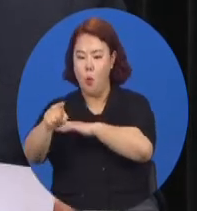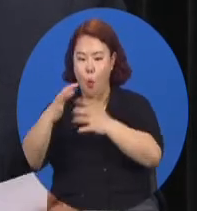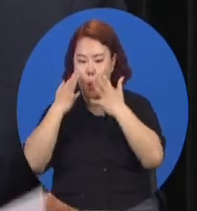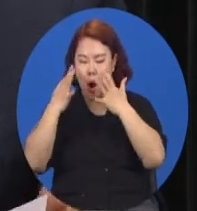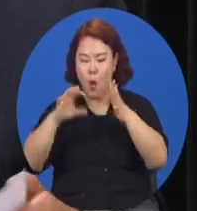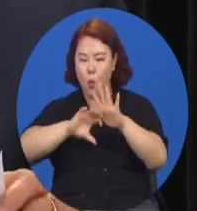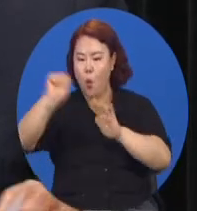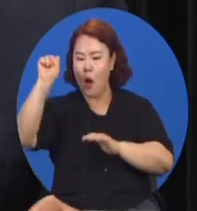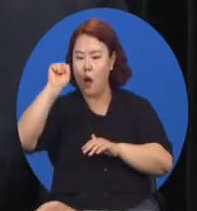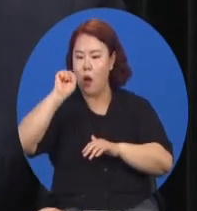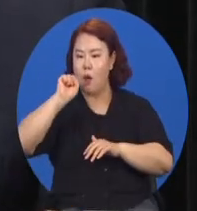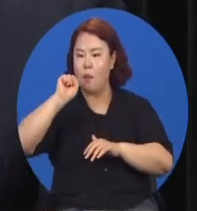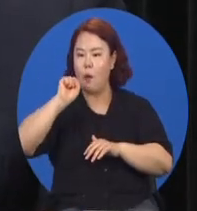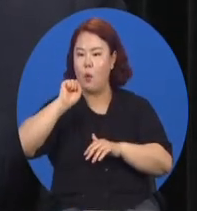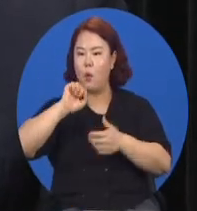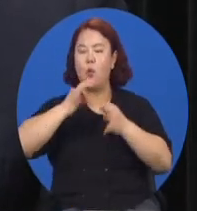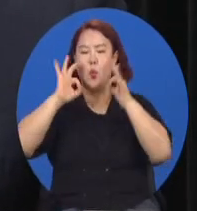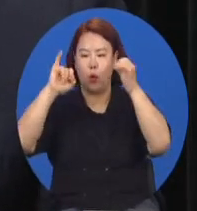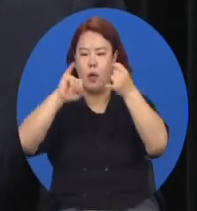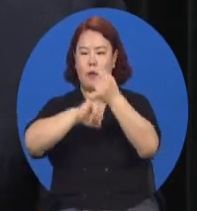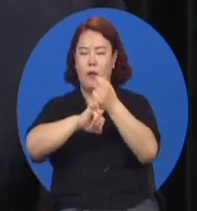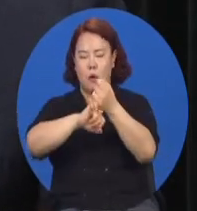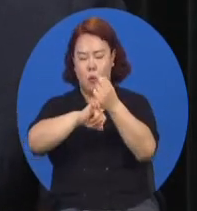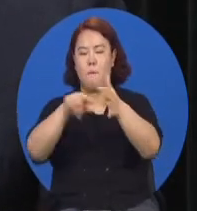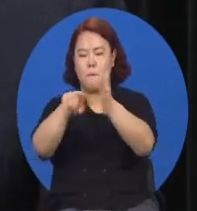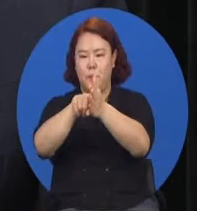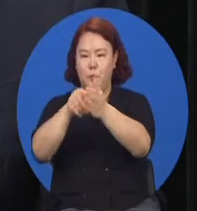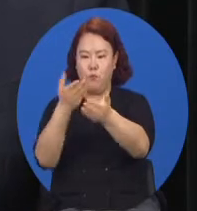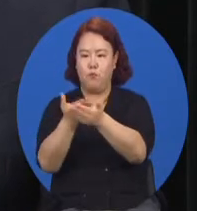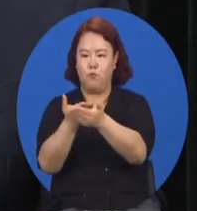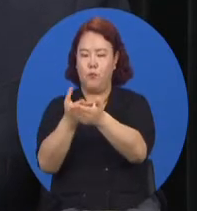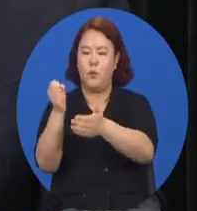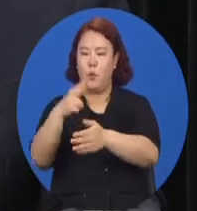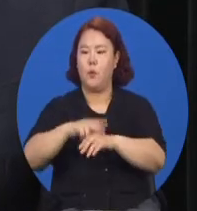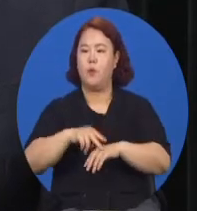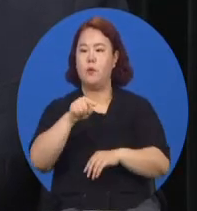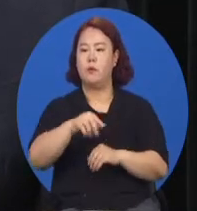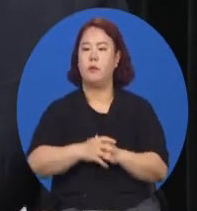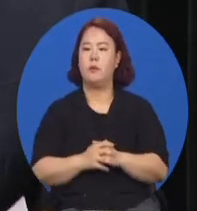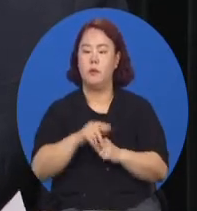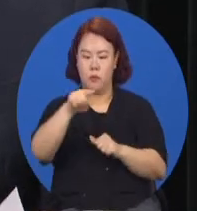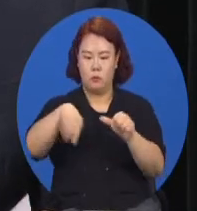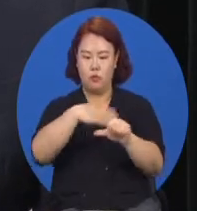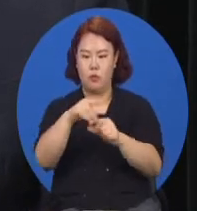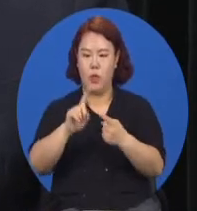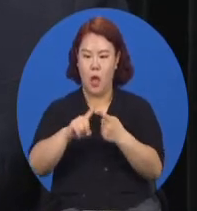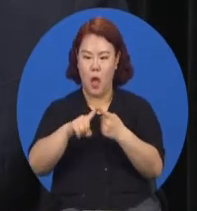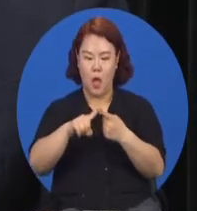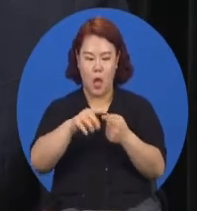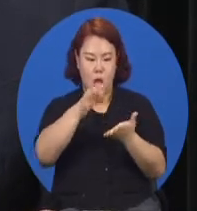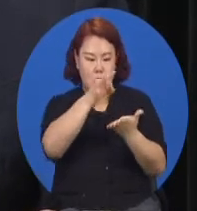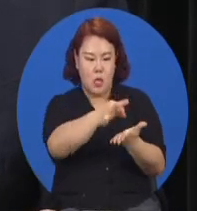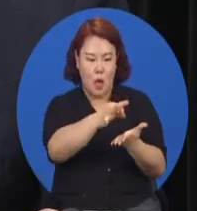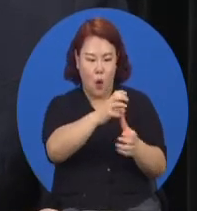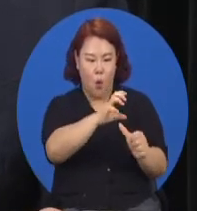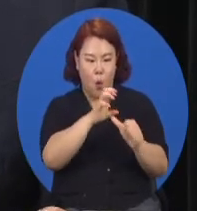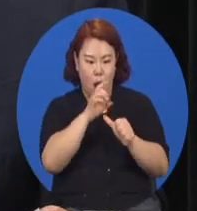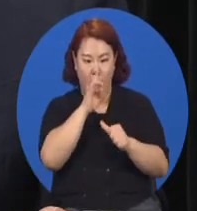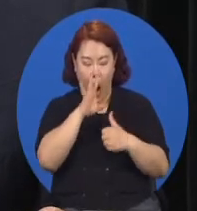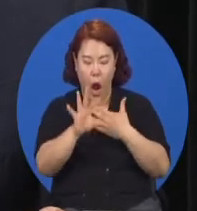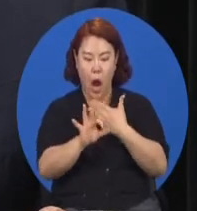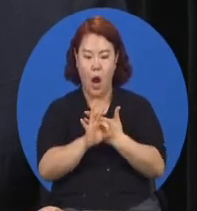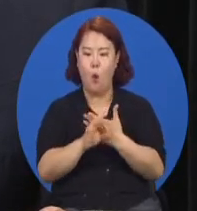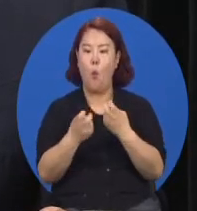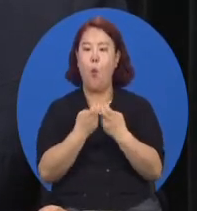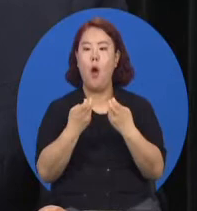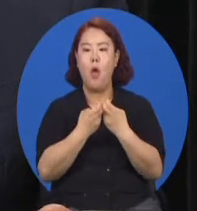노력하겠다 이렇게 하는 걸 일단 약속을 좀 믿어주시고 다만 이제 이 부분에 만약에 재원이 확보 안 될 경우에는 어떻게 할 것이냐 이런 문제가